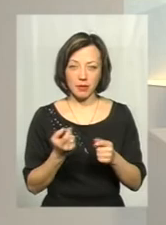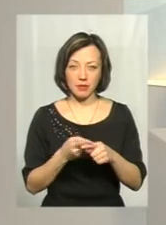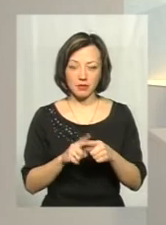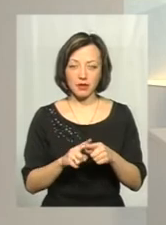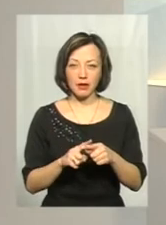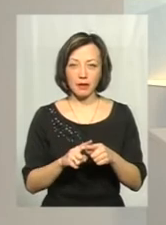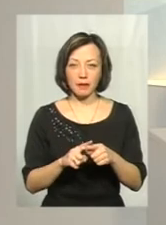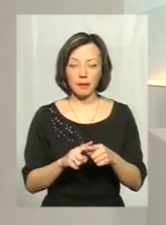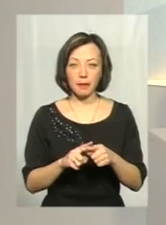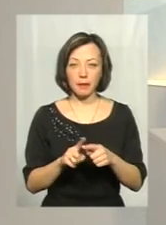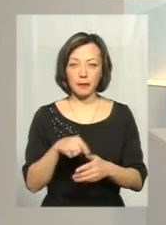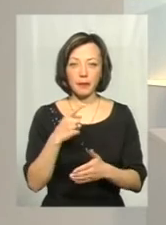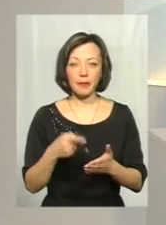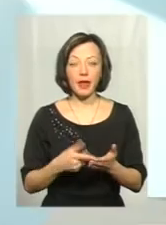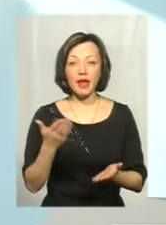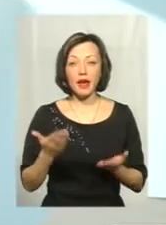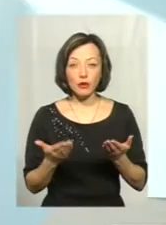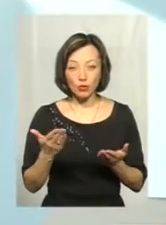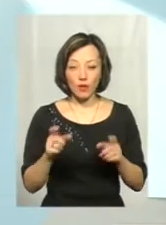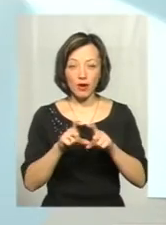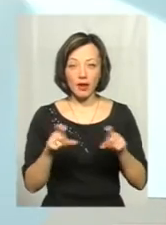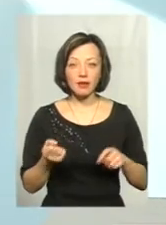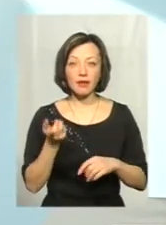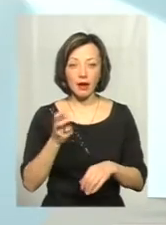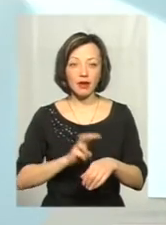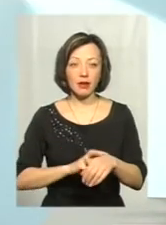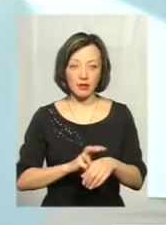Він може, якщо в амбулаторії працює декілька лікарів, то